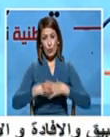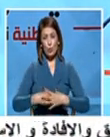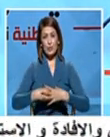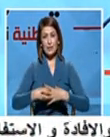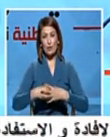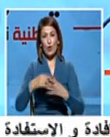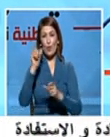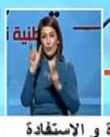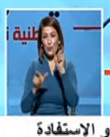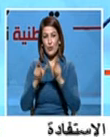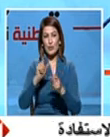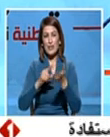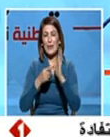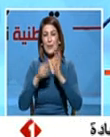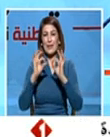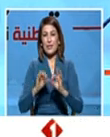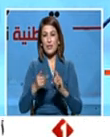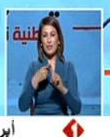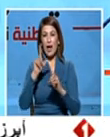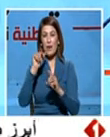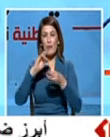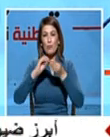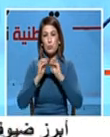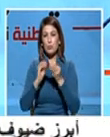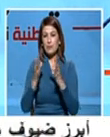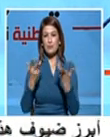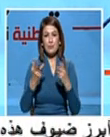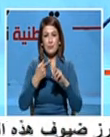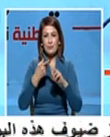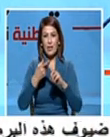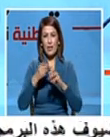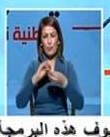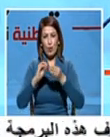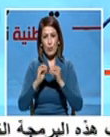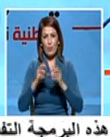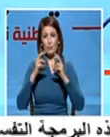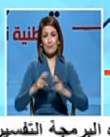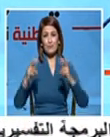وقت يصير حادثه، وقت تصير كارثه، فما يعني امكانيه نتاع